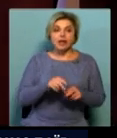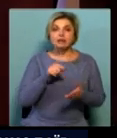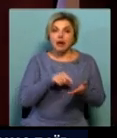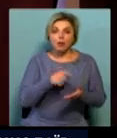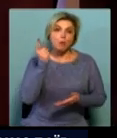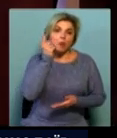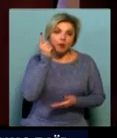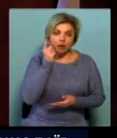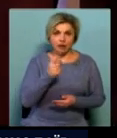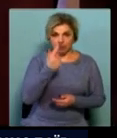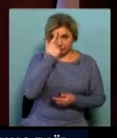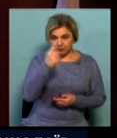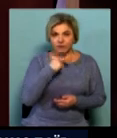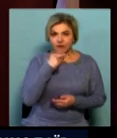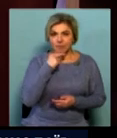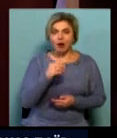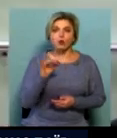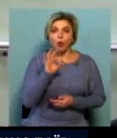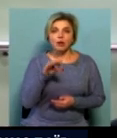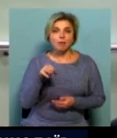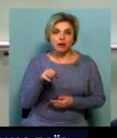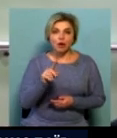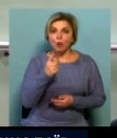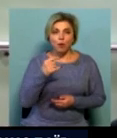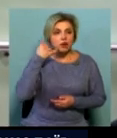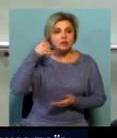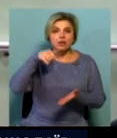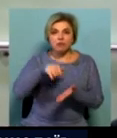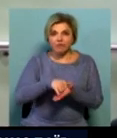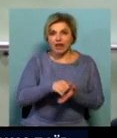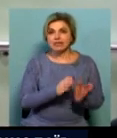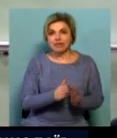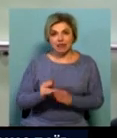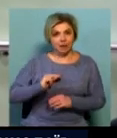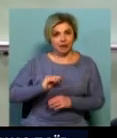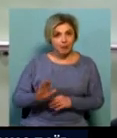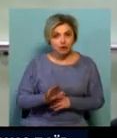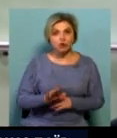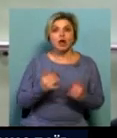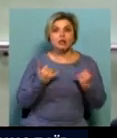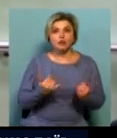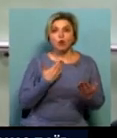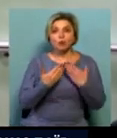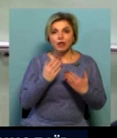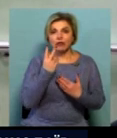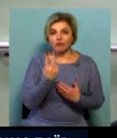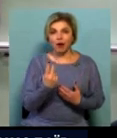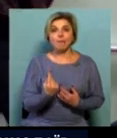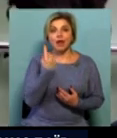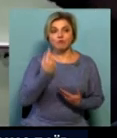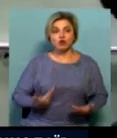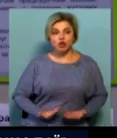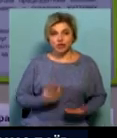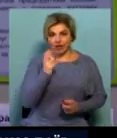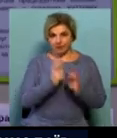мобільного, наголошує Олена Матвієнко, оскільки зі стаціонарними номерами система не працює. Сьогодні ми поспілкувалися з двома першими